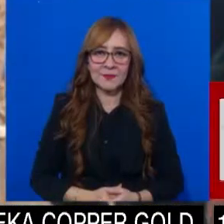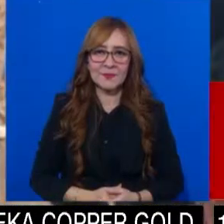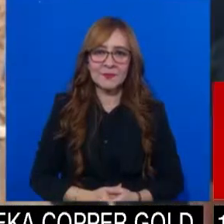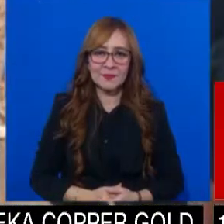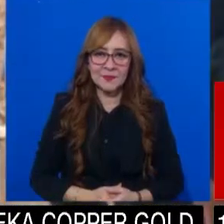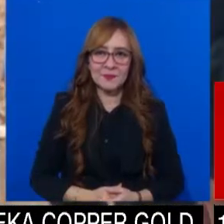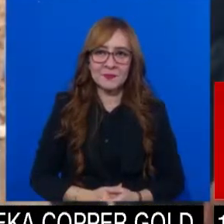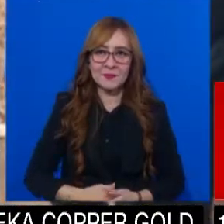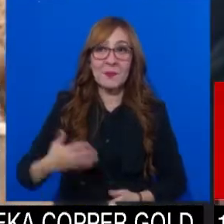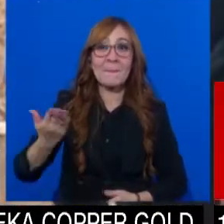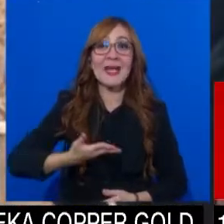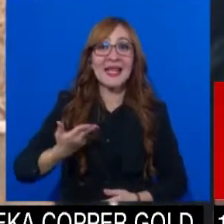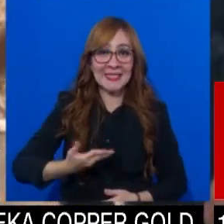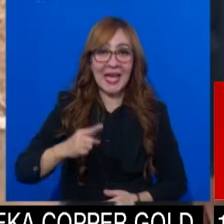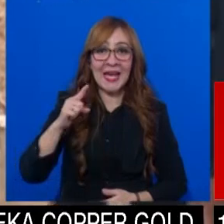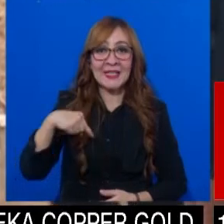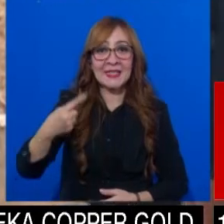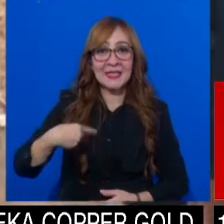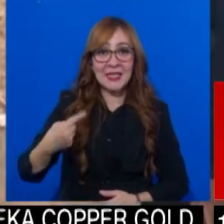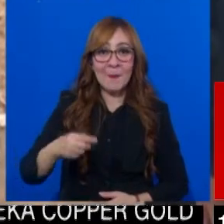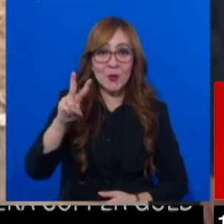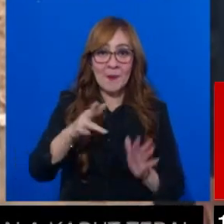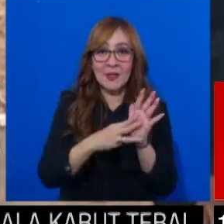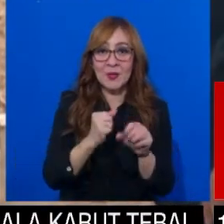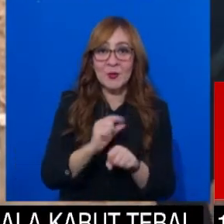Ya, biasa setiap 2 minggu sekali,